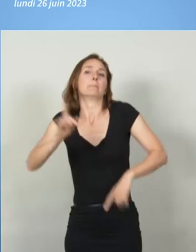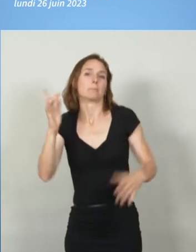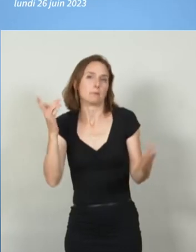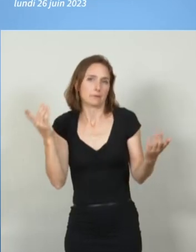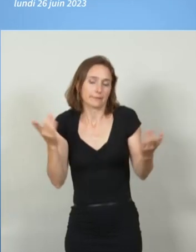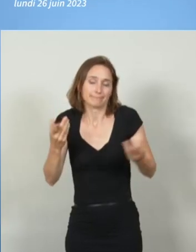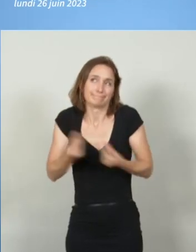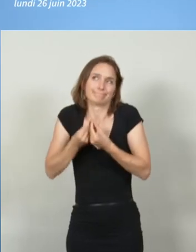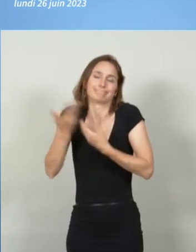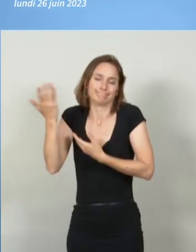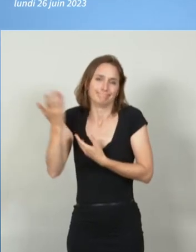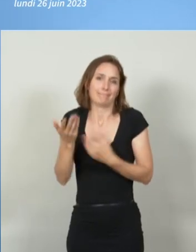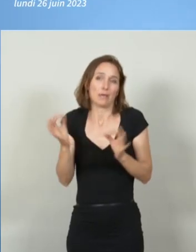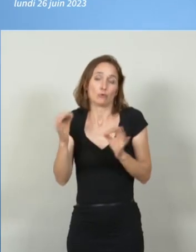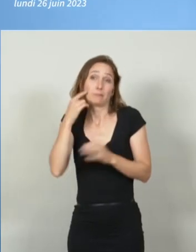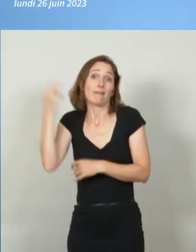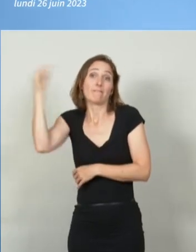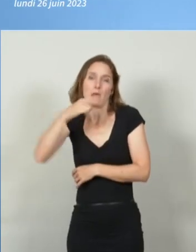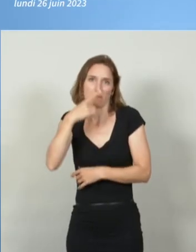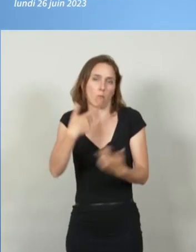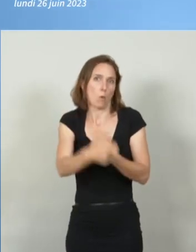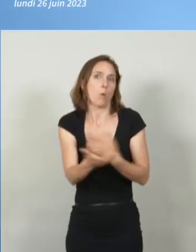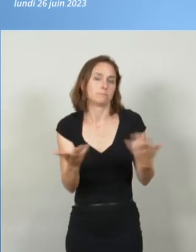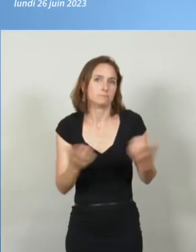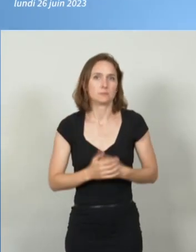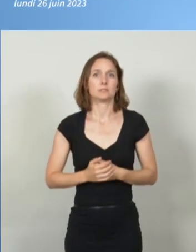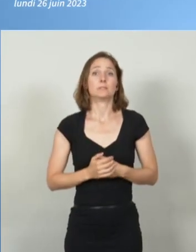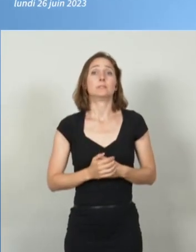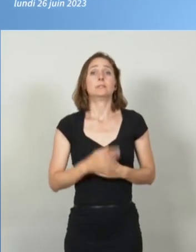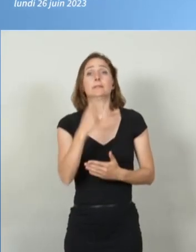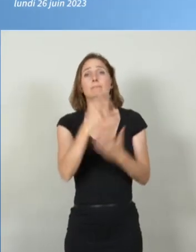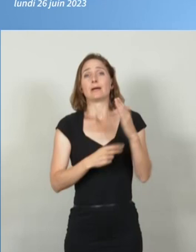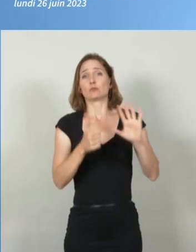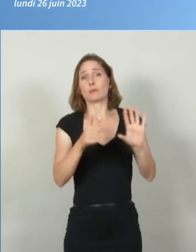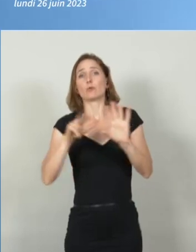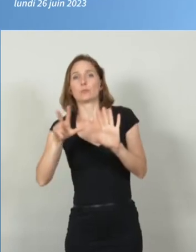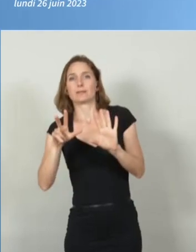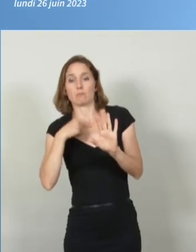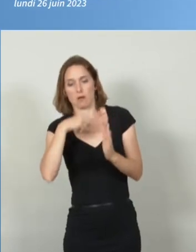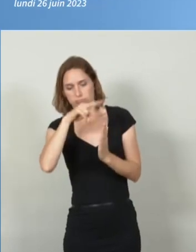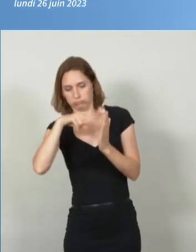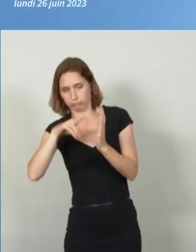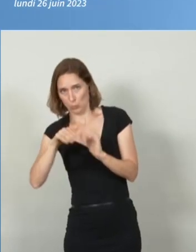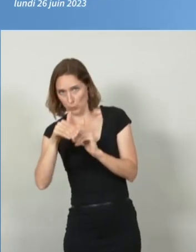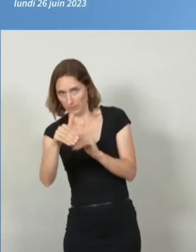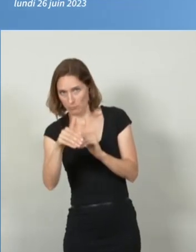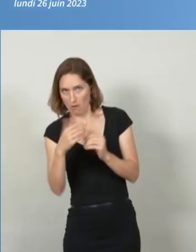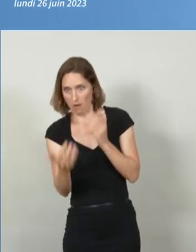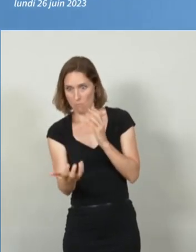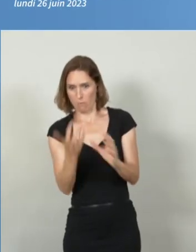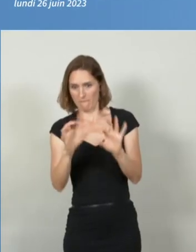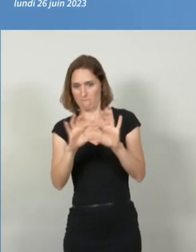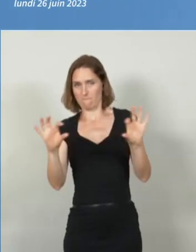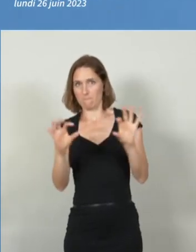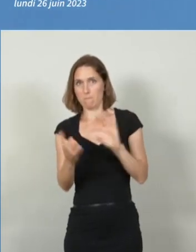ensuite page 86 encore je continue il y a là aussi indiqué en grand de surcroît